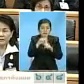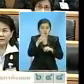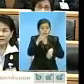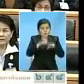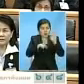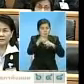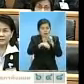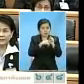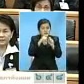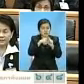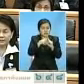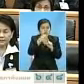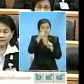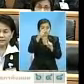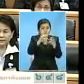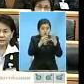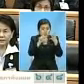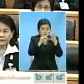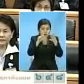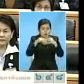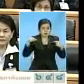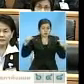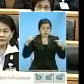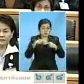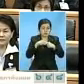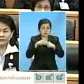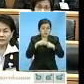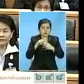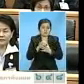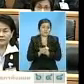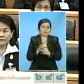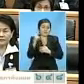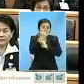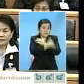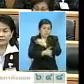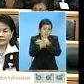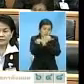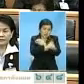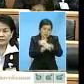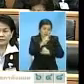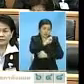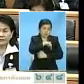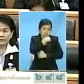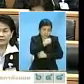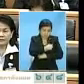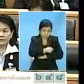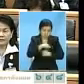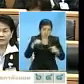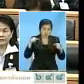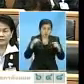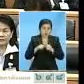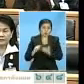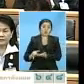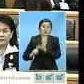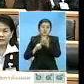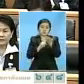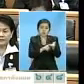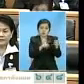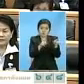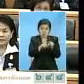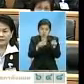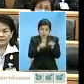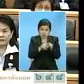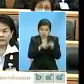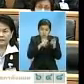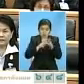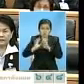ศสวิตเซอร์แลนด์องค์การรัฐสภาโลกได้รับเรื่องร้องทุกข์จากบรรดาผู้ถูกตัดสิทธิ์ทั้งหลายเขาน